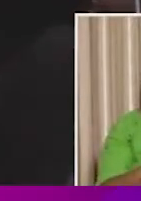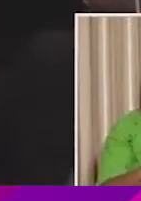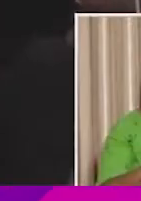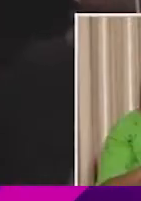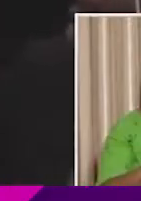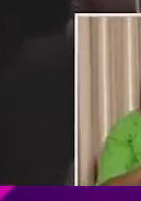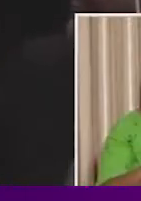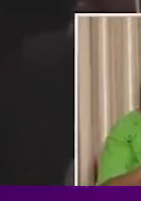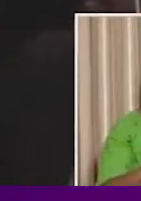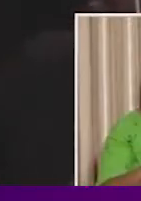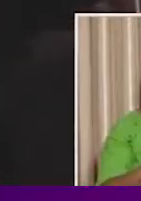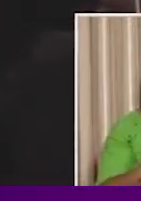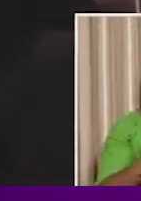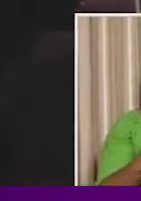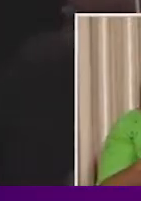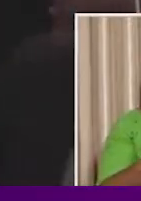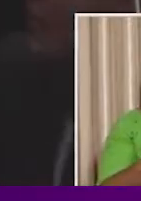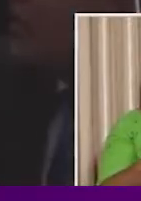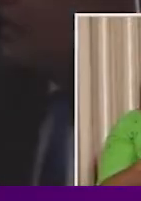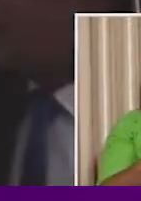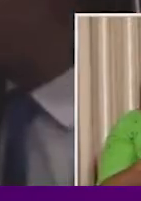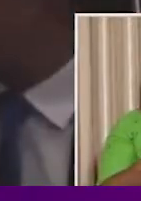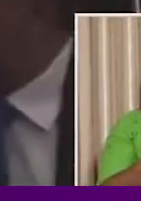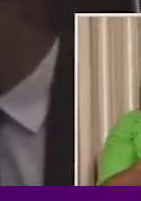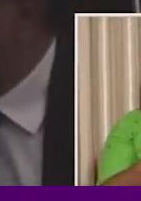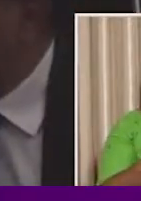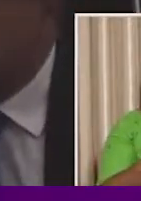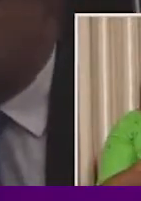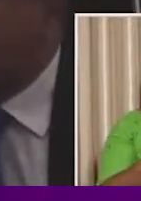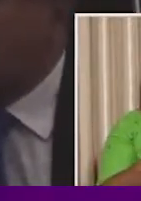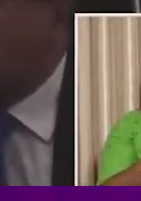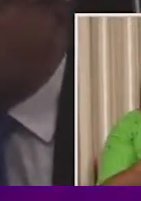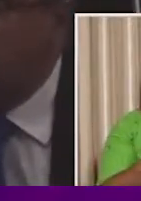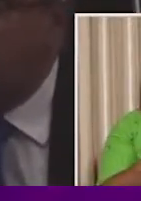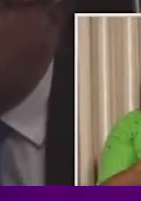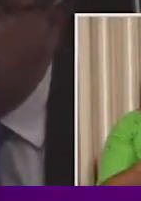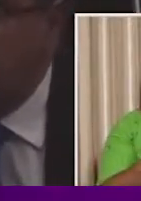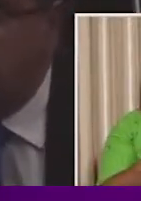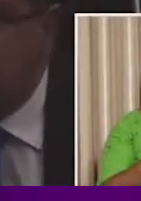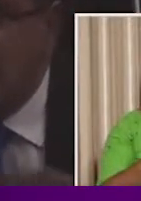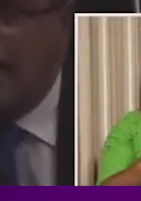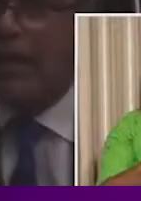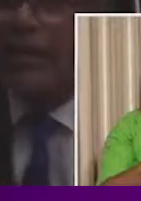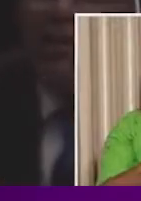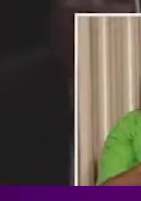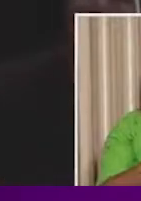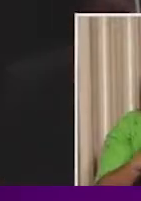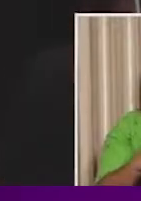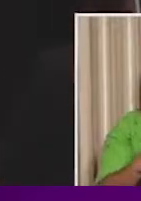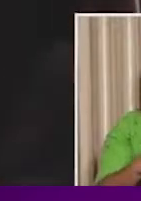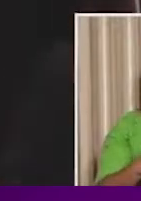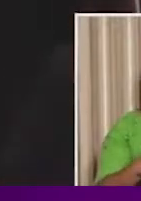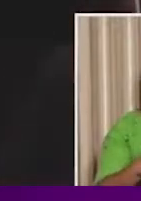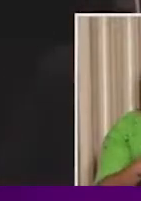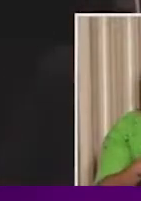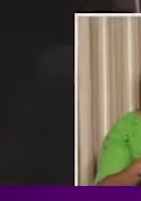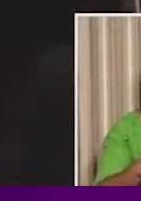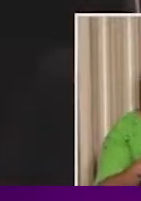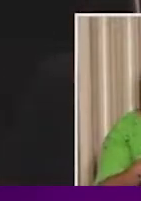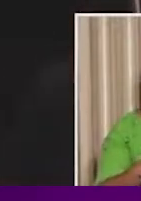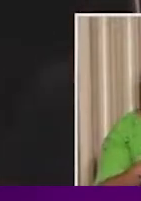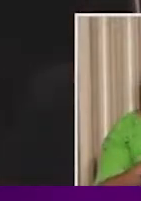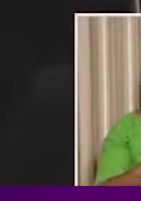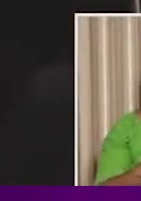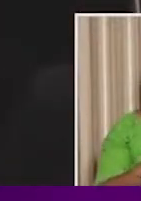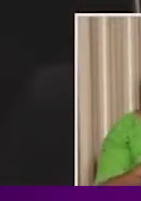நிதியை அரசாங்கத்தின் பெயரில் பாலஸ்தீன மக்களுக்கு அனுப்பி வைத்தனர். அரசாங்கம் ஒன்றையும் செய்யவில்லை. தொடர்ந்து இவ்வாறு